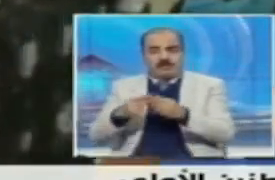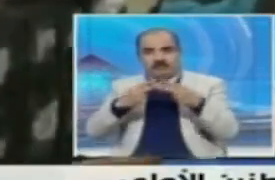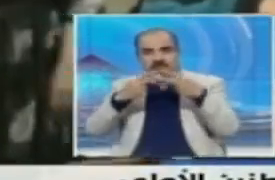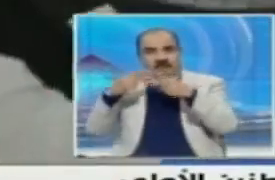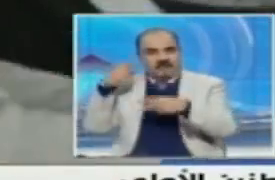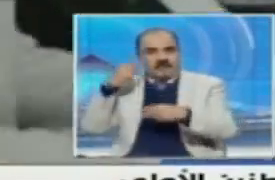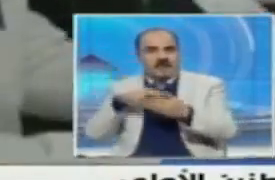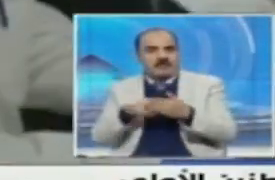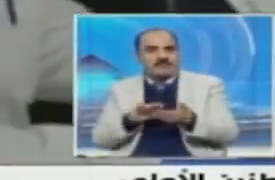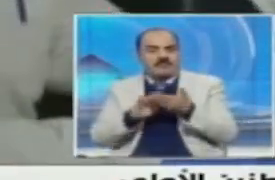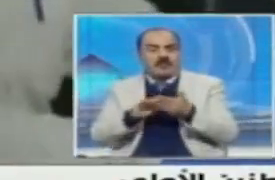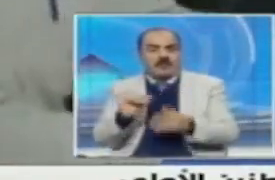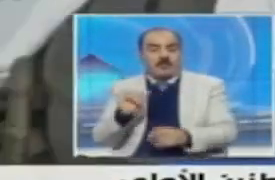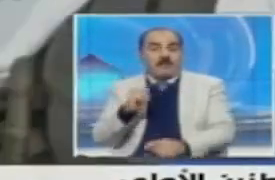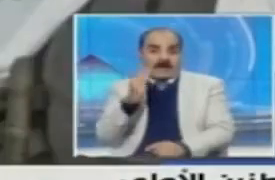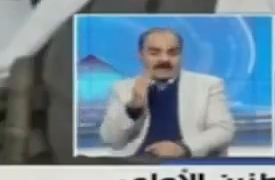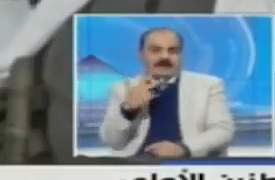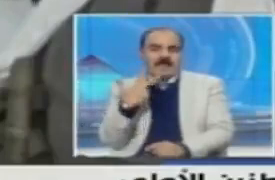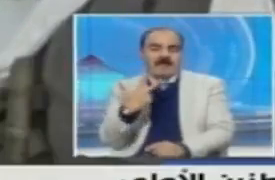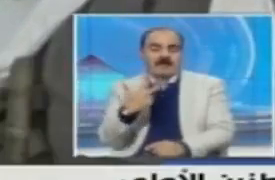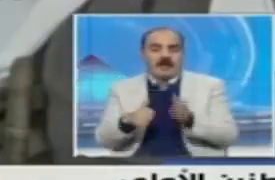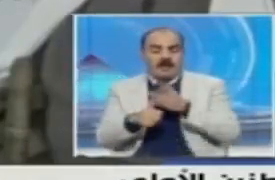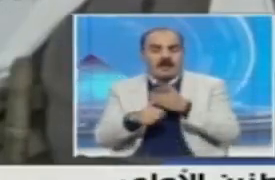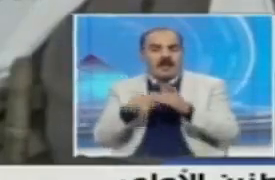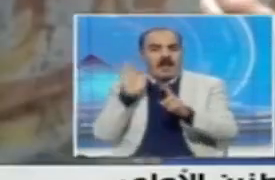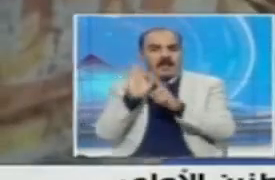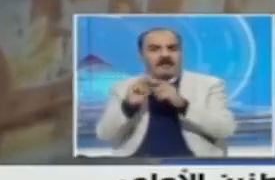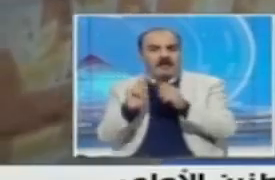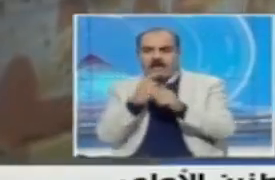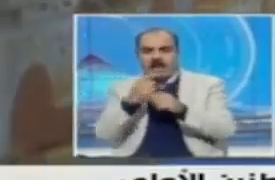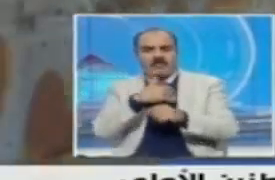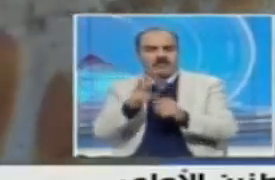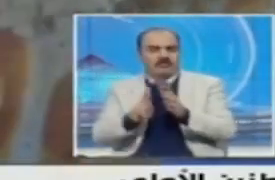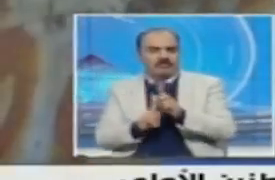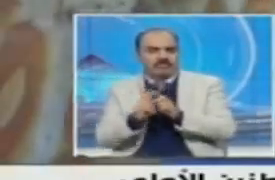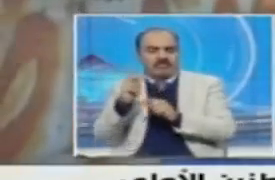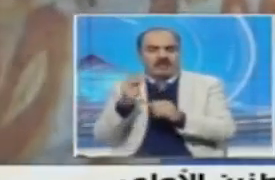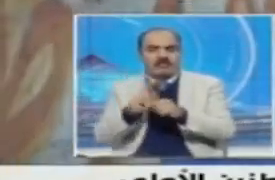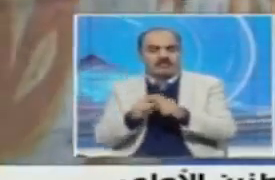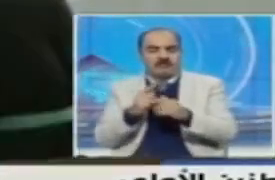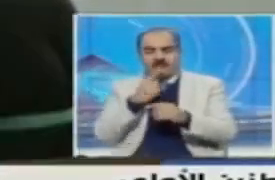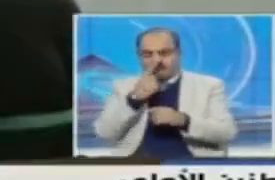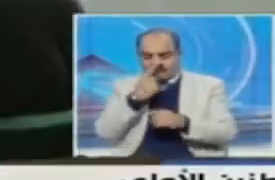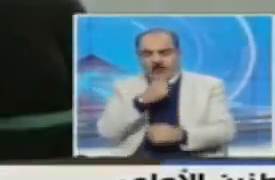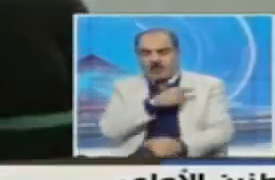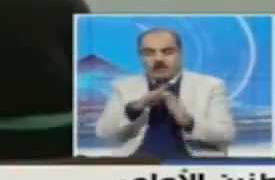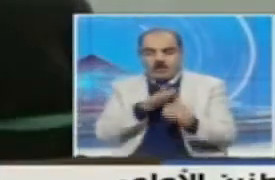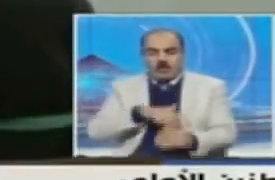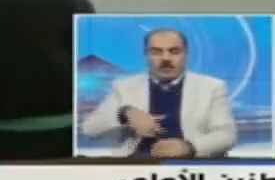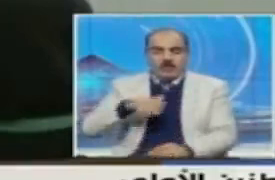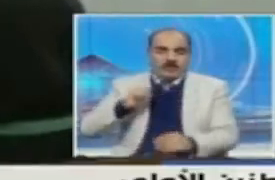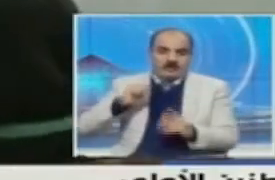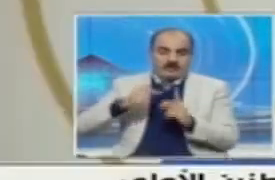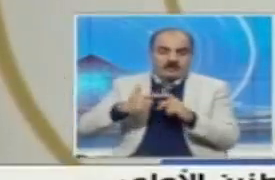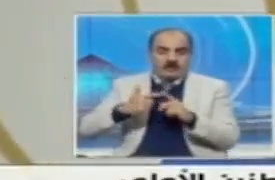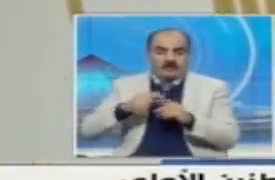التنموية ثلاثة محاور، أولها أهداف التنمية المستدامة والمفترض أن تلتزم بها مصر، وثانيها